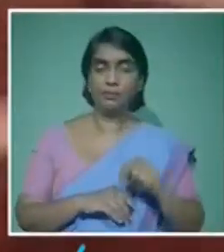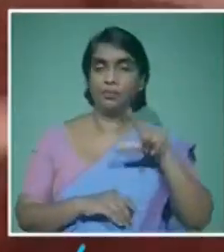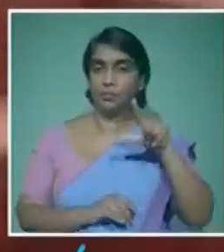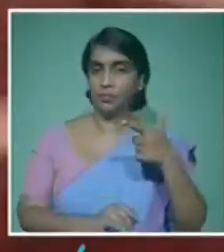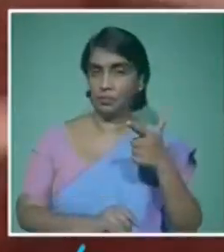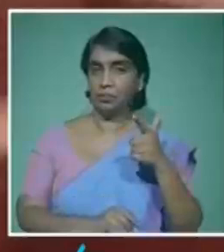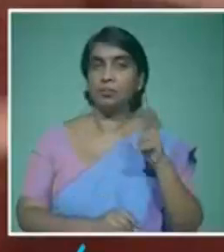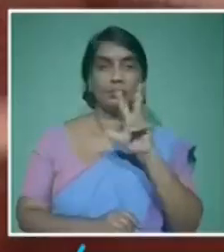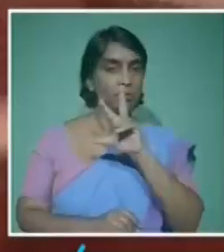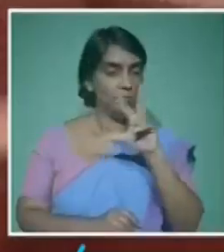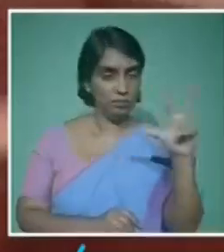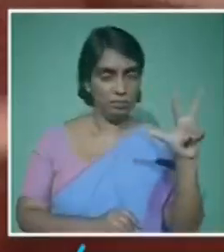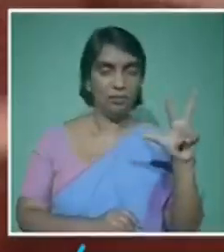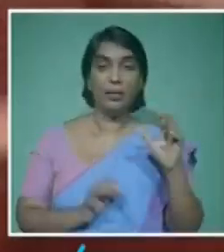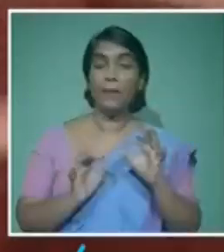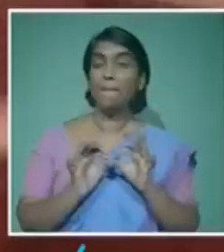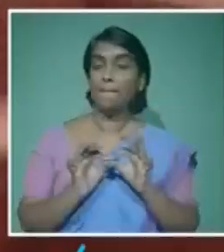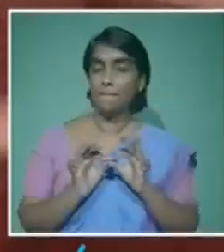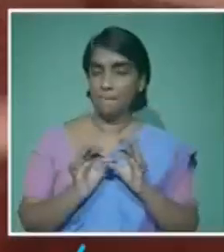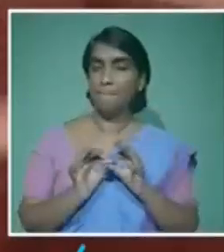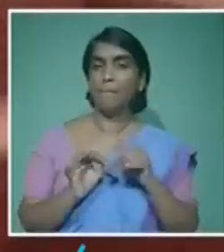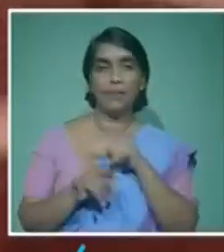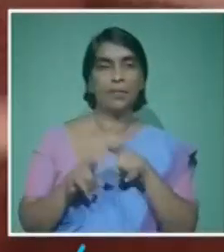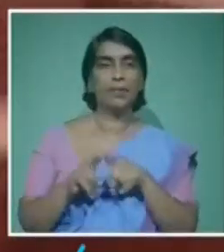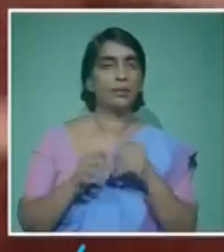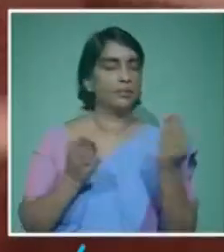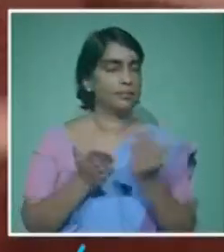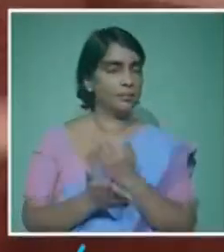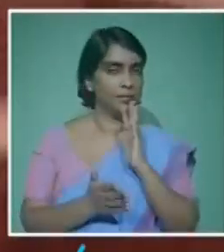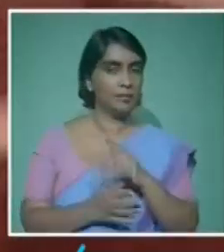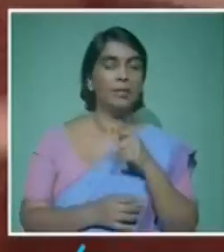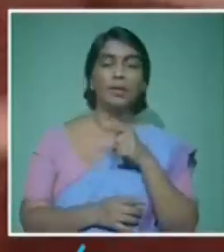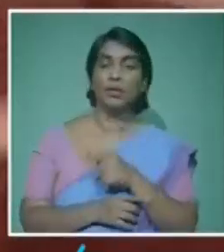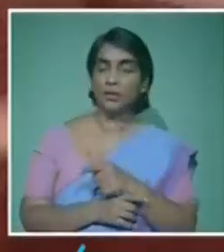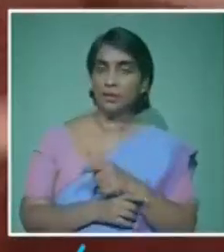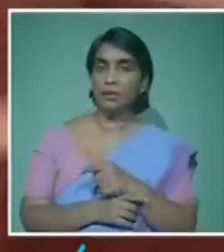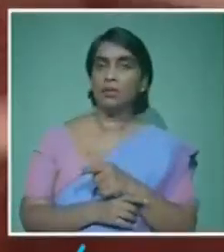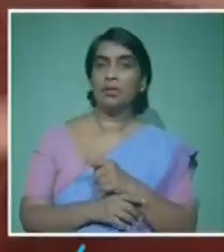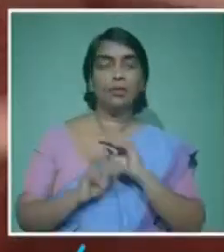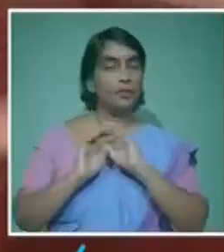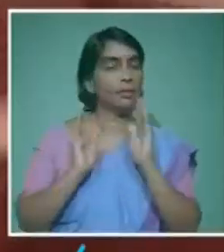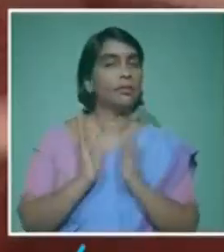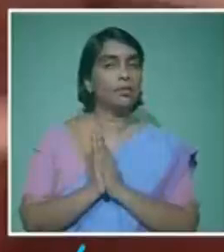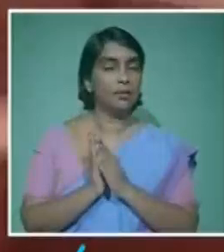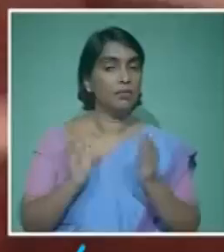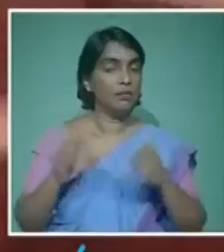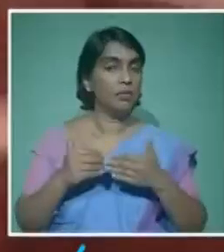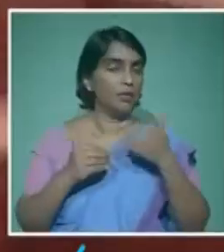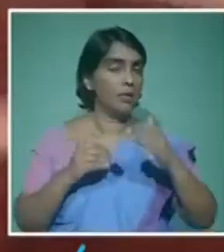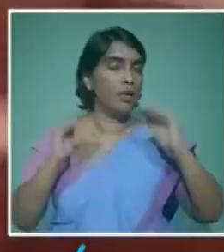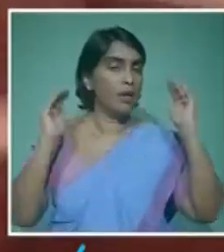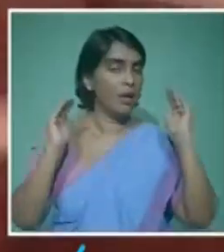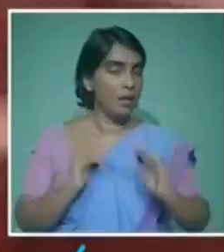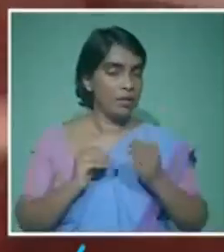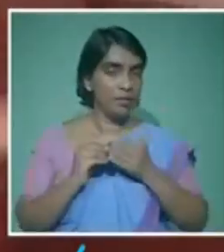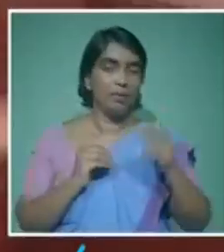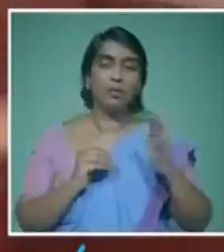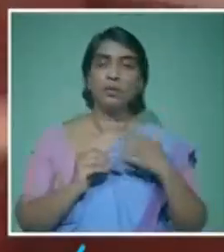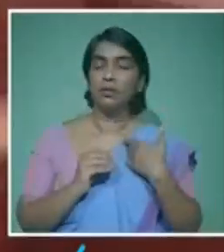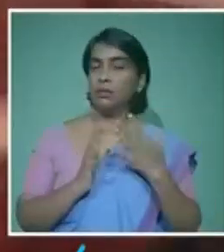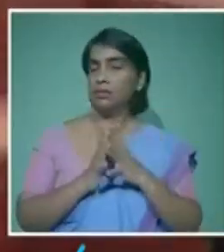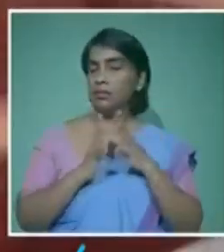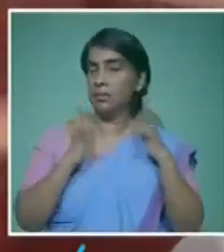18,808.5 மில்லியன் ரூபாவாக கொண்டு வரப்பட்டது. இத்தொகையினை மேலும் நாம் குறைக்கும் வகையில் தரமானதும் சுகாதாரமிக்கதுமான